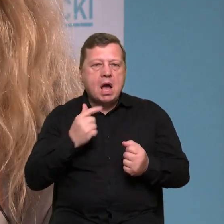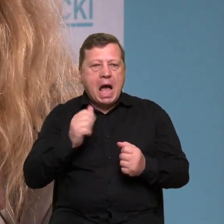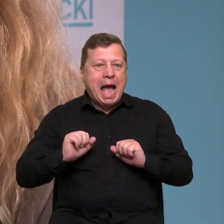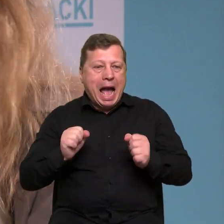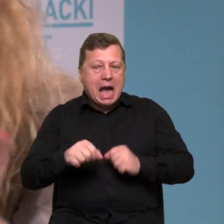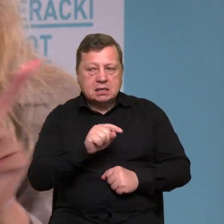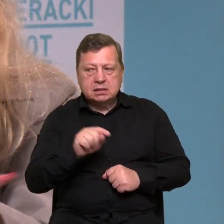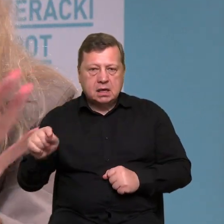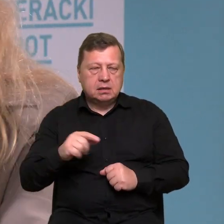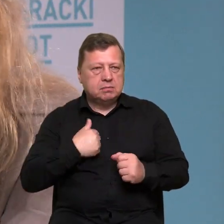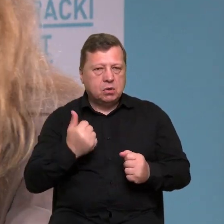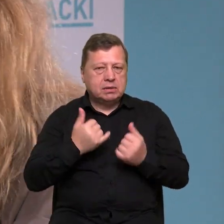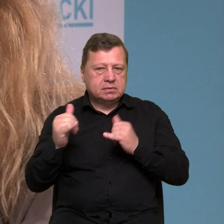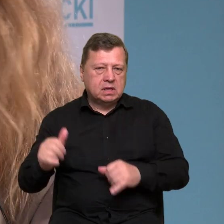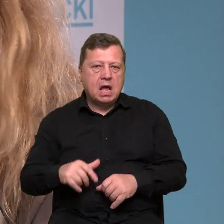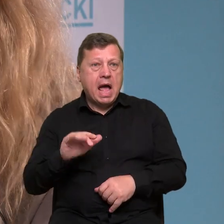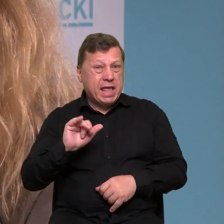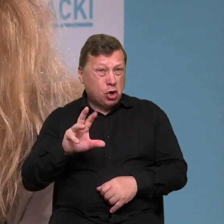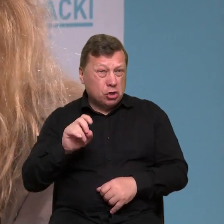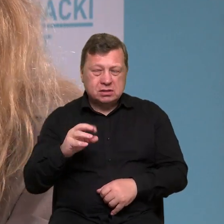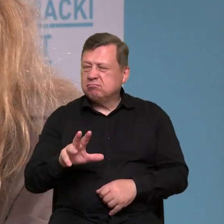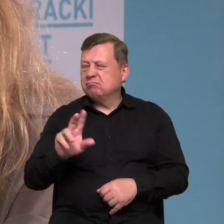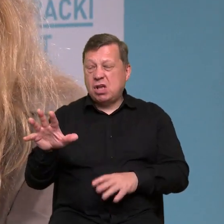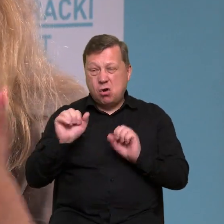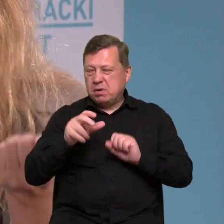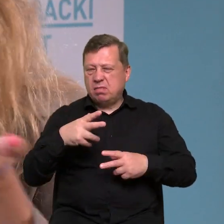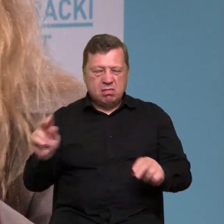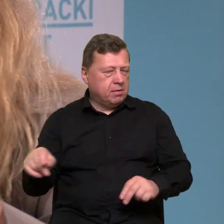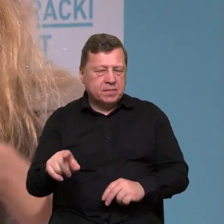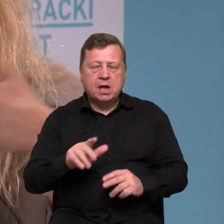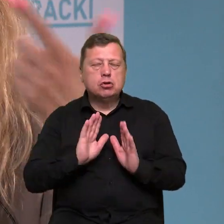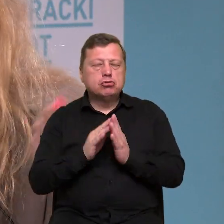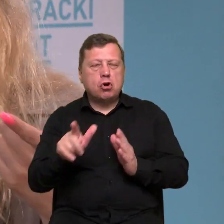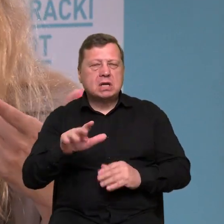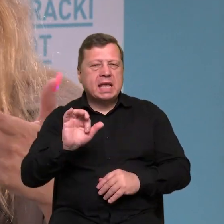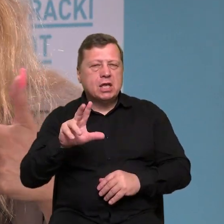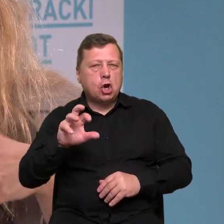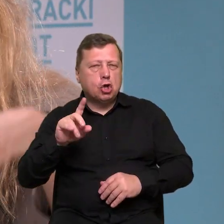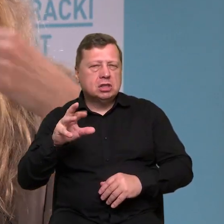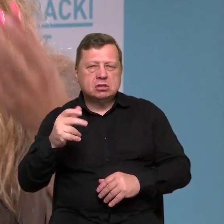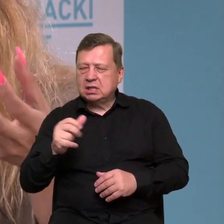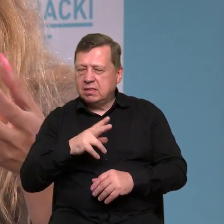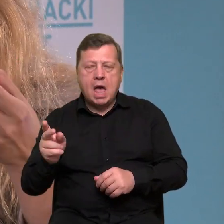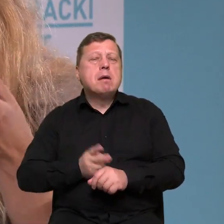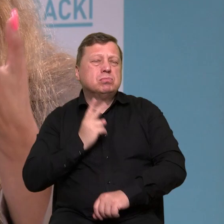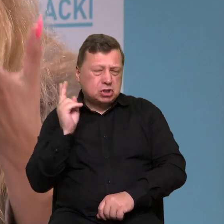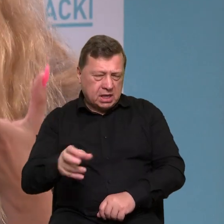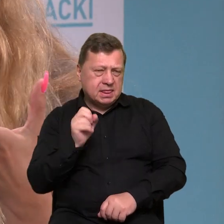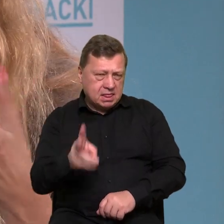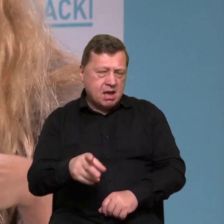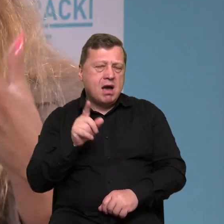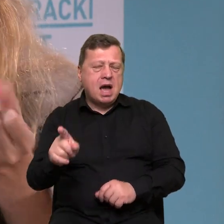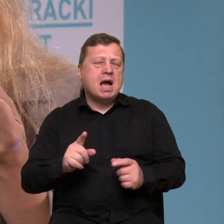które się toczą. Ja bym ich jako ironiczne nie odebrała. Myślę, że ta książka też nie jest ironiczna. Jest przesadzona,